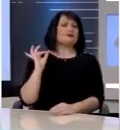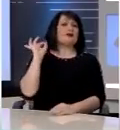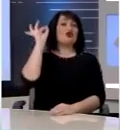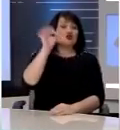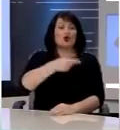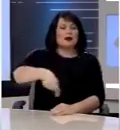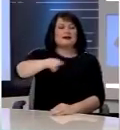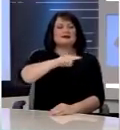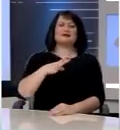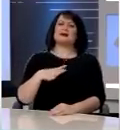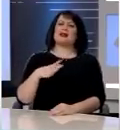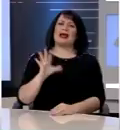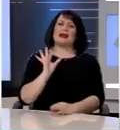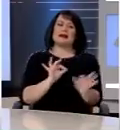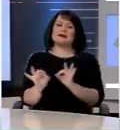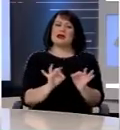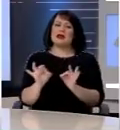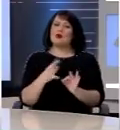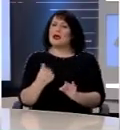σας και ο σχεδιασμός σας.